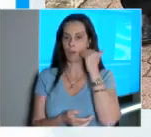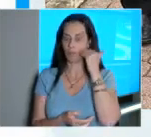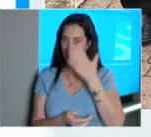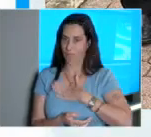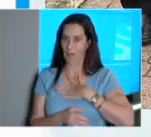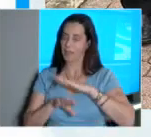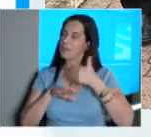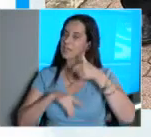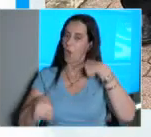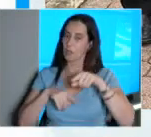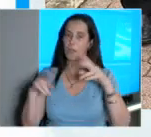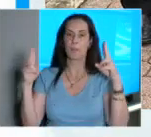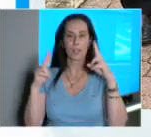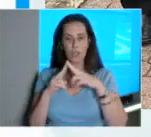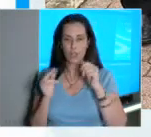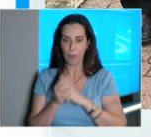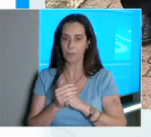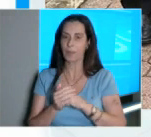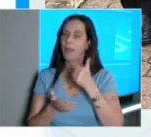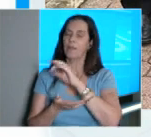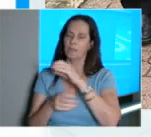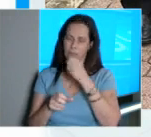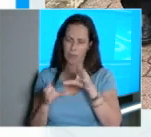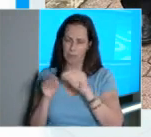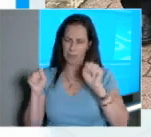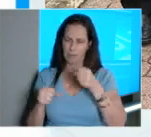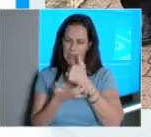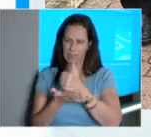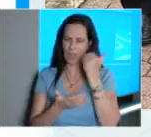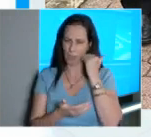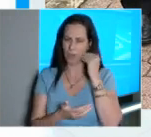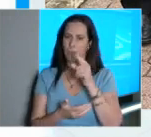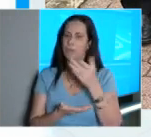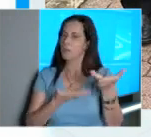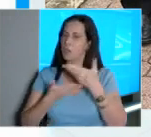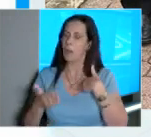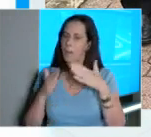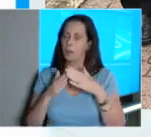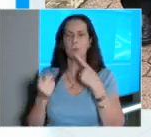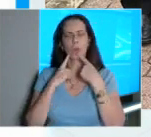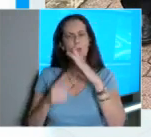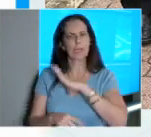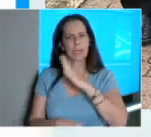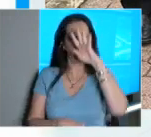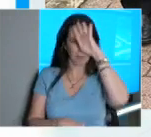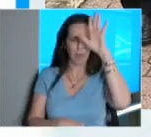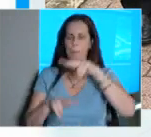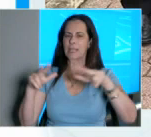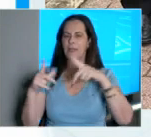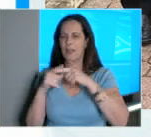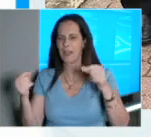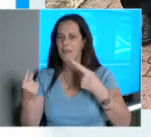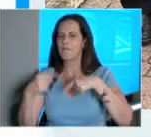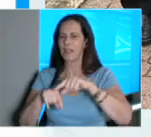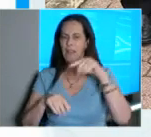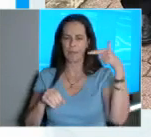כשר החוץ בארצות הברית, הפגישה עם ג'ייסון גרינבלט, נציגו המיוחד של נשיא ארצות הברית, דונלד טראמפ, שמארח אותי בביתו, דנו באיומי איראן, מצב בעזה,